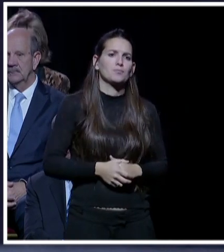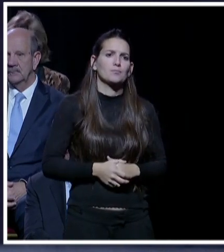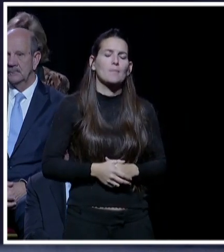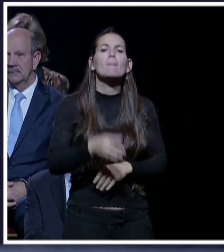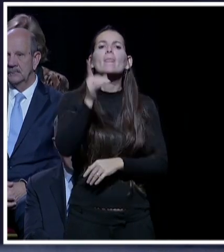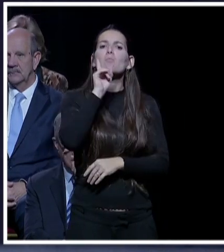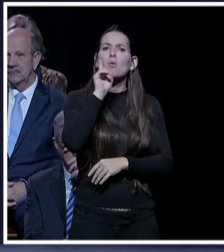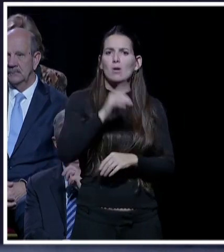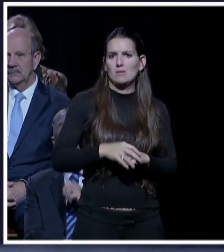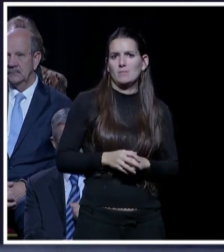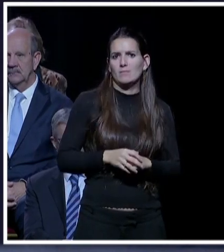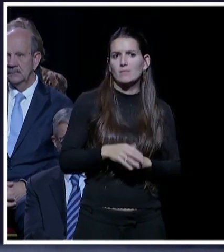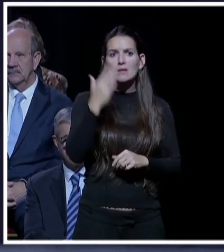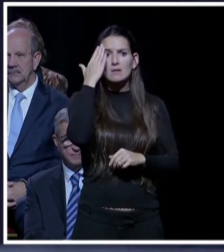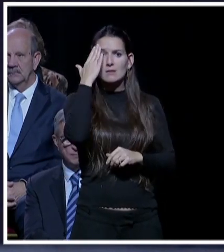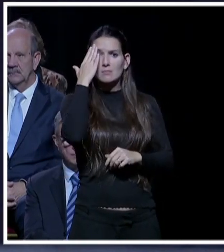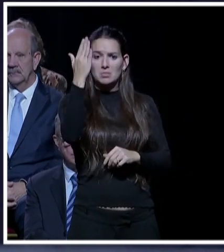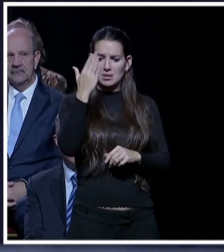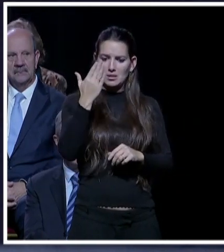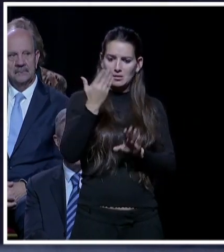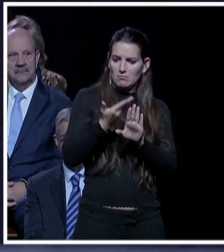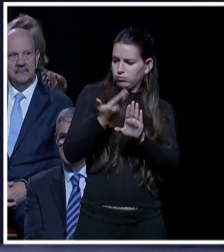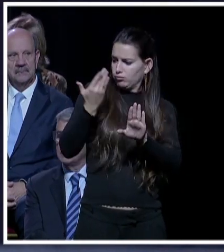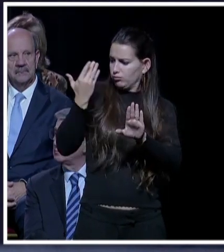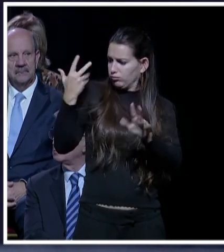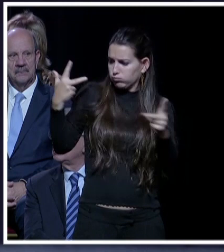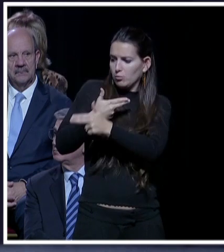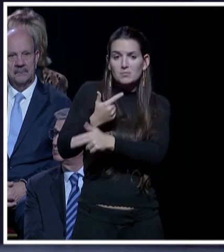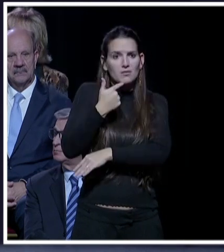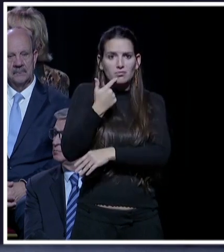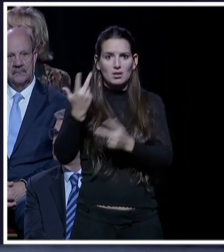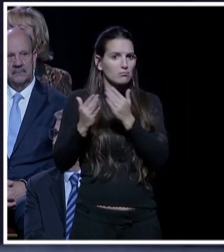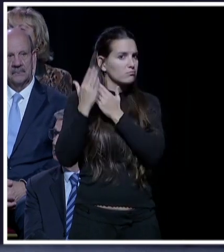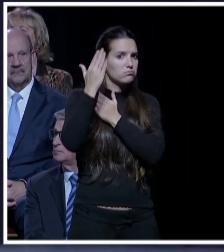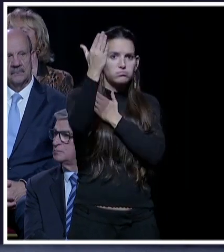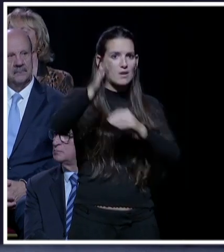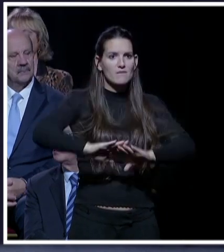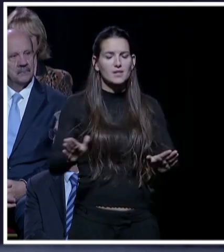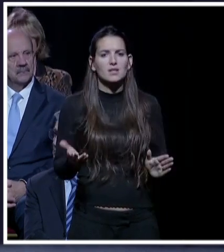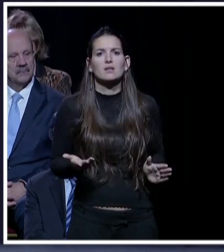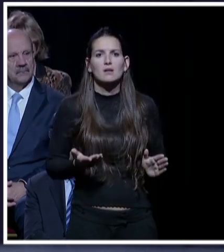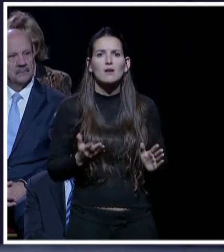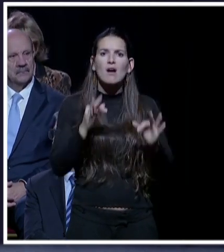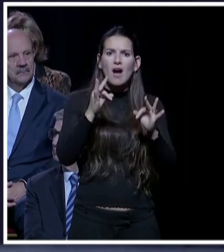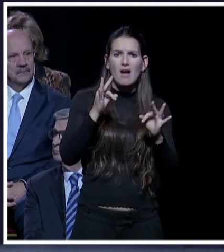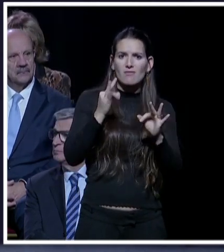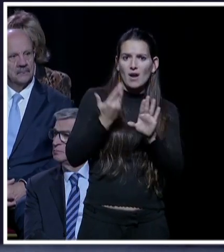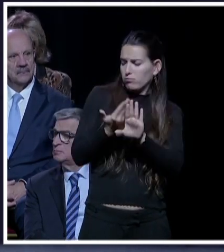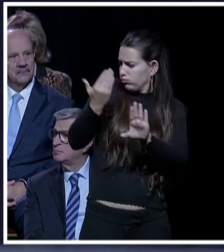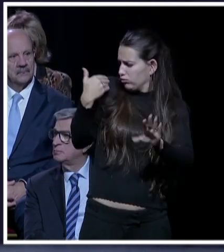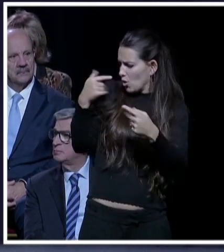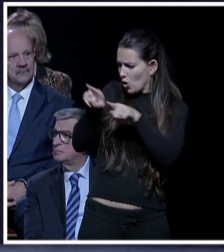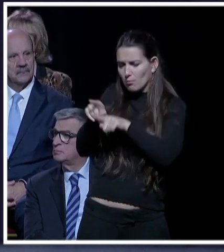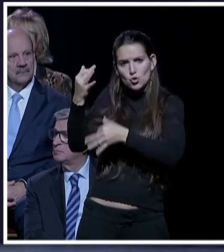Parce que quand on se renie et qu'on renie son passé, on perd son avenir. C'est absurde de vouloir juger le passé avec les lunettes du